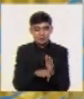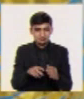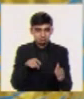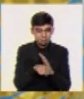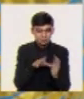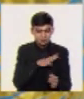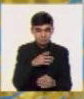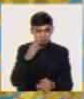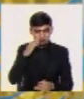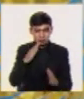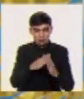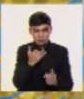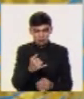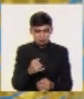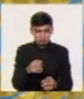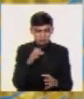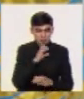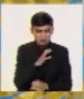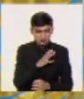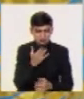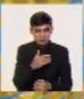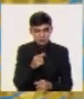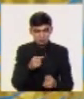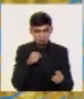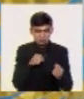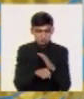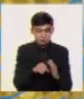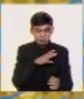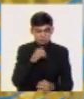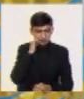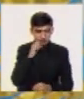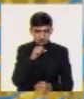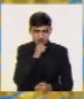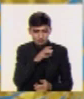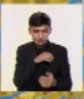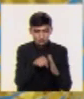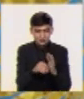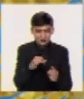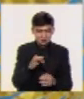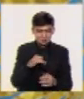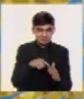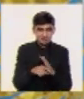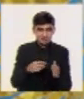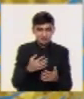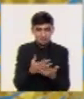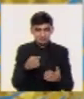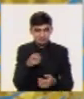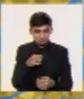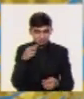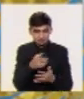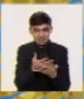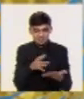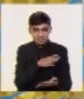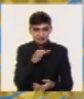біреудің үйіне заңсыз кіріп, мүлкін зорлықпен ұрлау мақсатында тонау, екі зейнеткердің өлімі және суық қару қолдану баптарымен айыпты деп танылды.